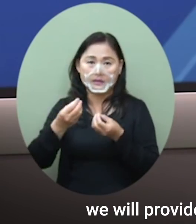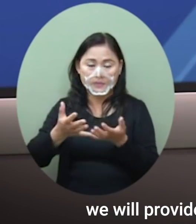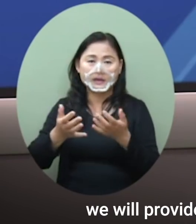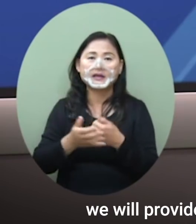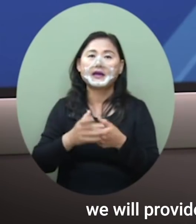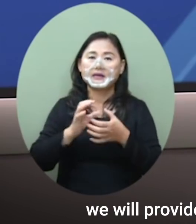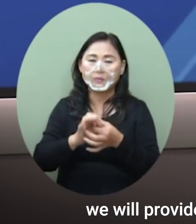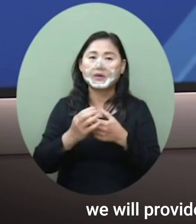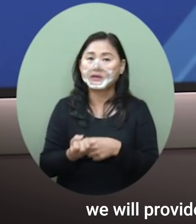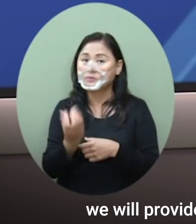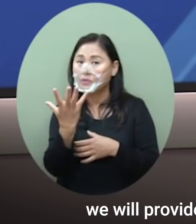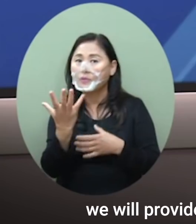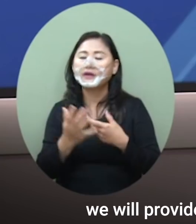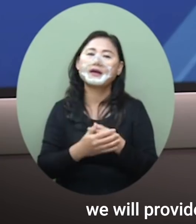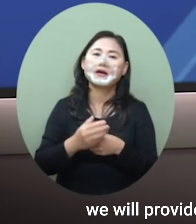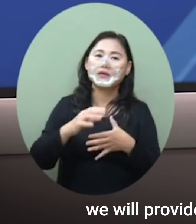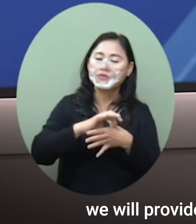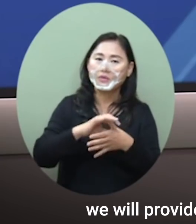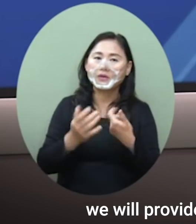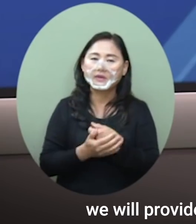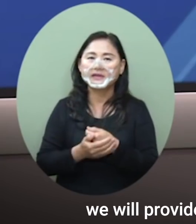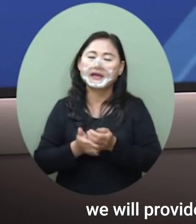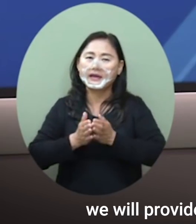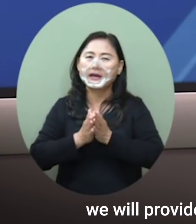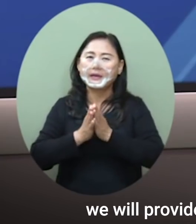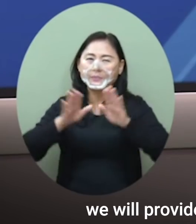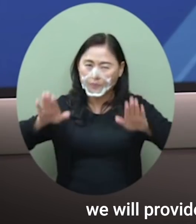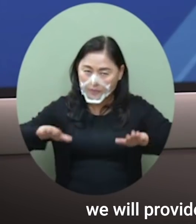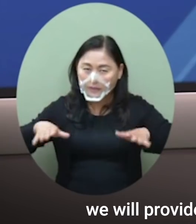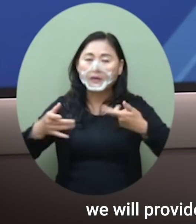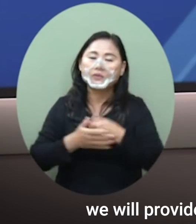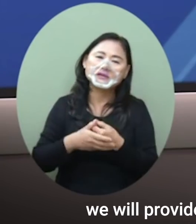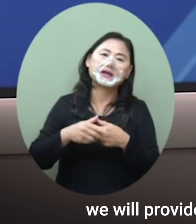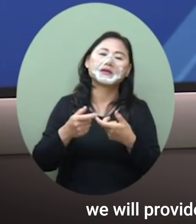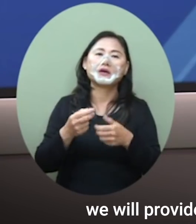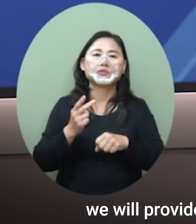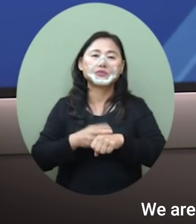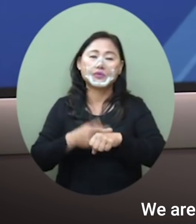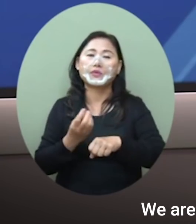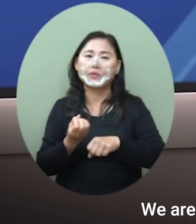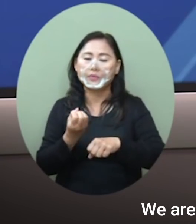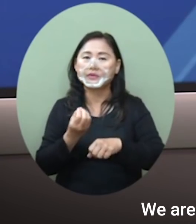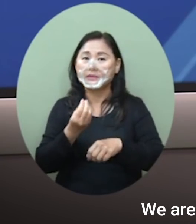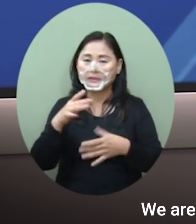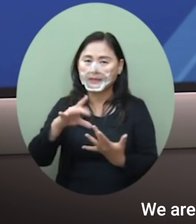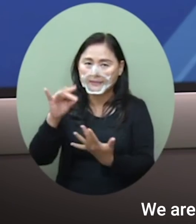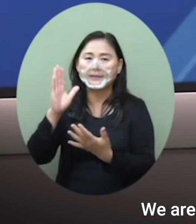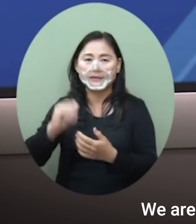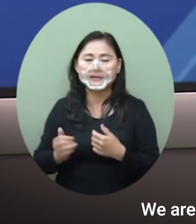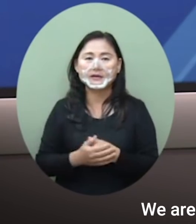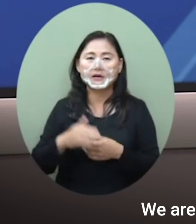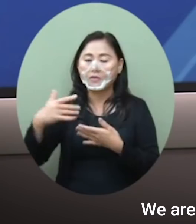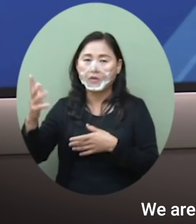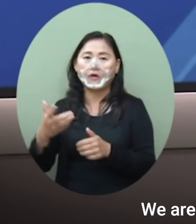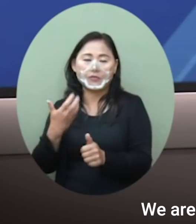含有蔬菜肉类和清真和素食的款式以供选择的。我们也是安排了外判